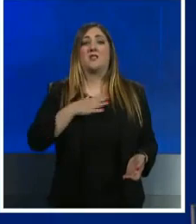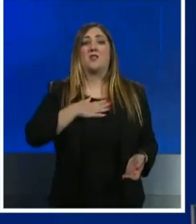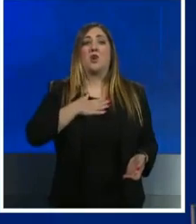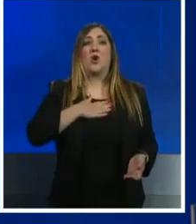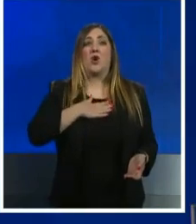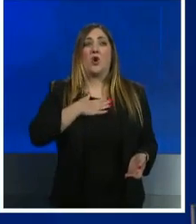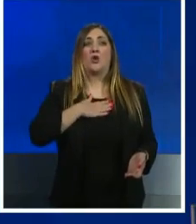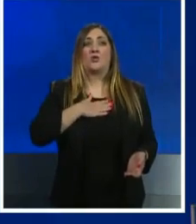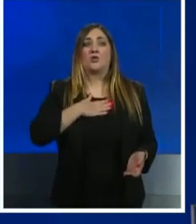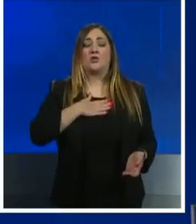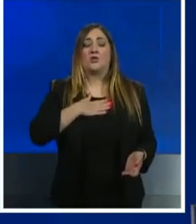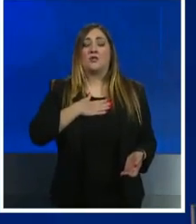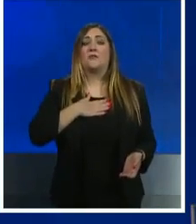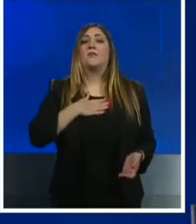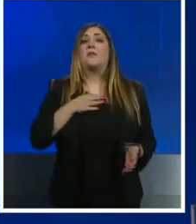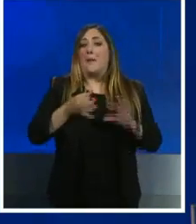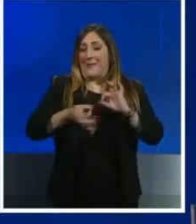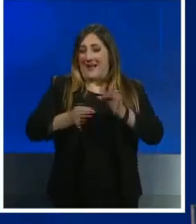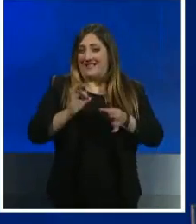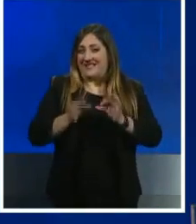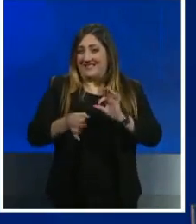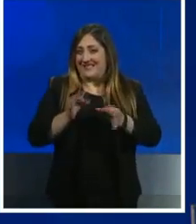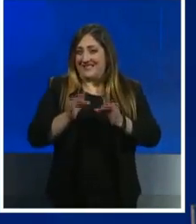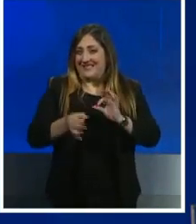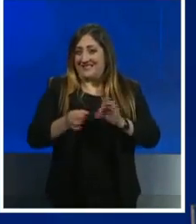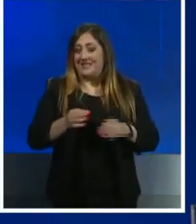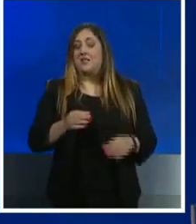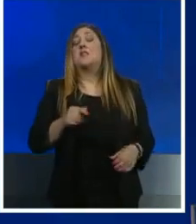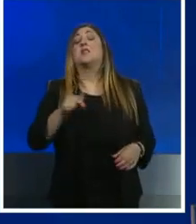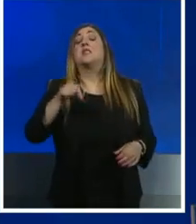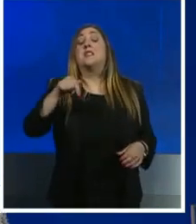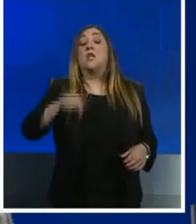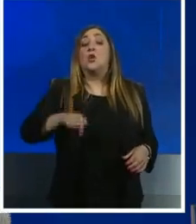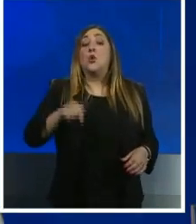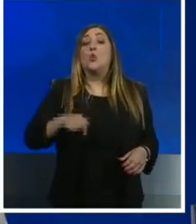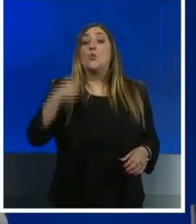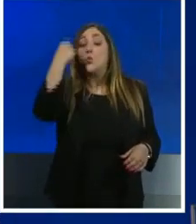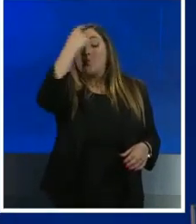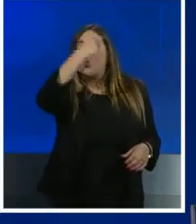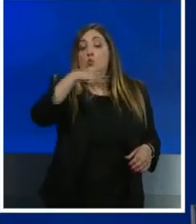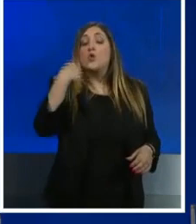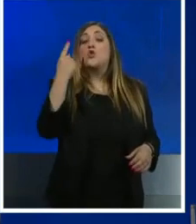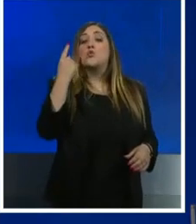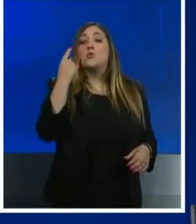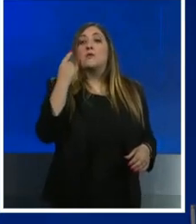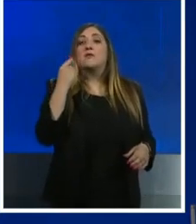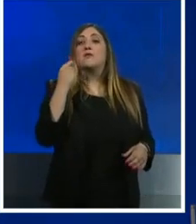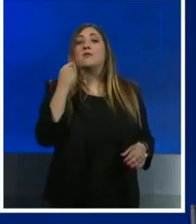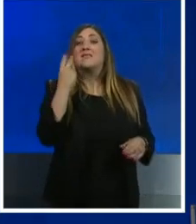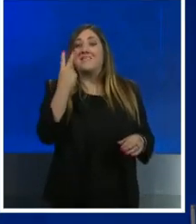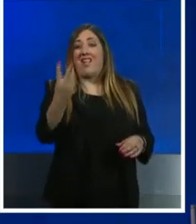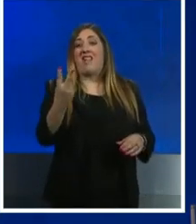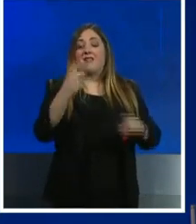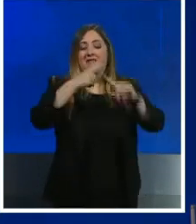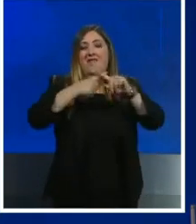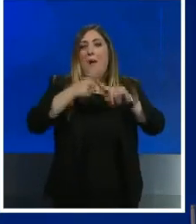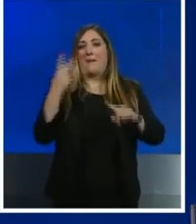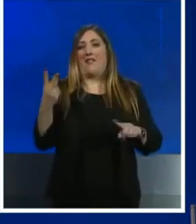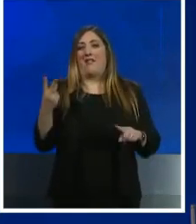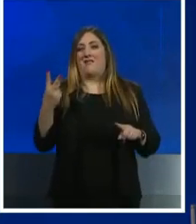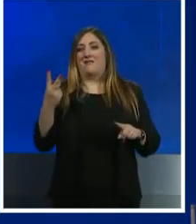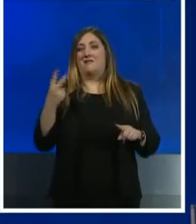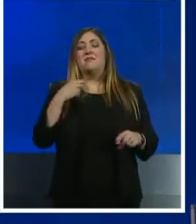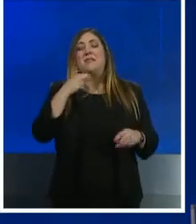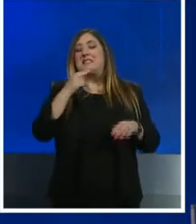skużi, għandna partit li huwa wieħed b'żewġ iċuħ. Allura dan huwa vot li f'dan il-moment